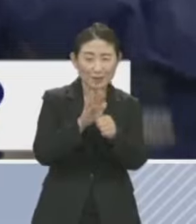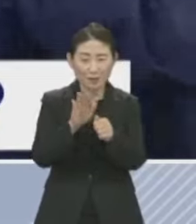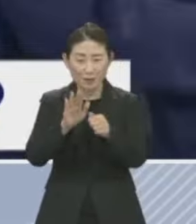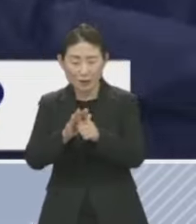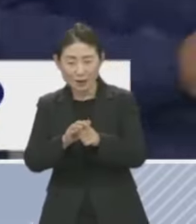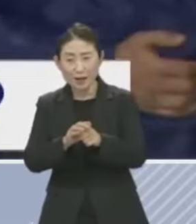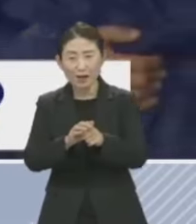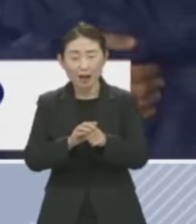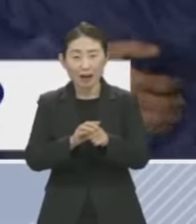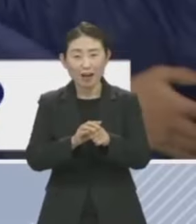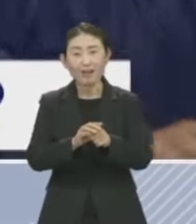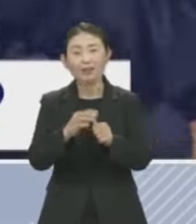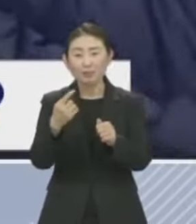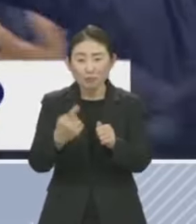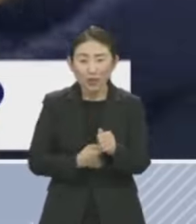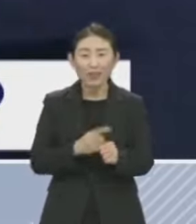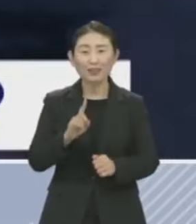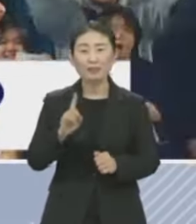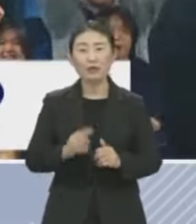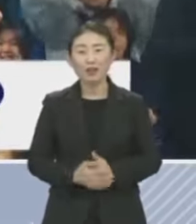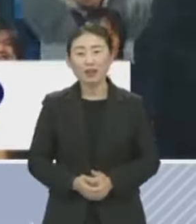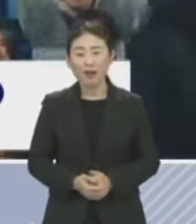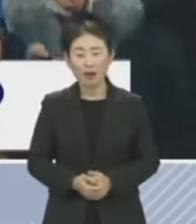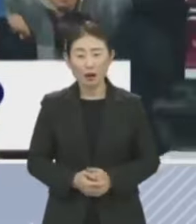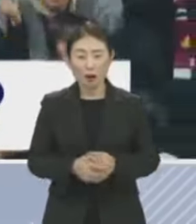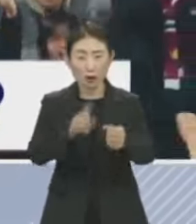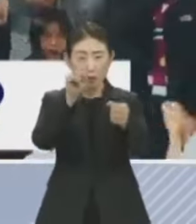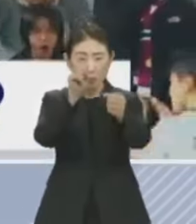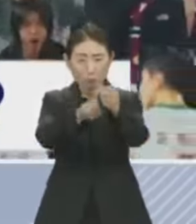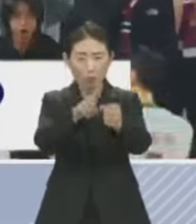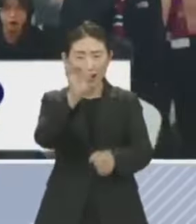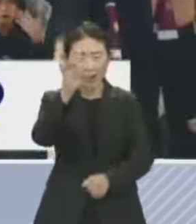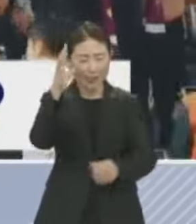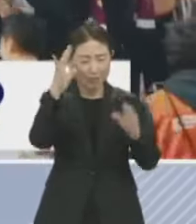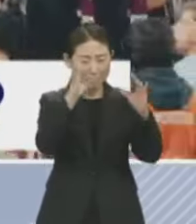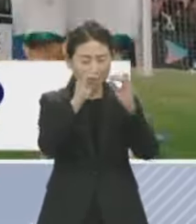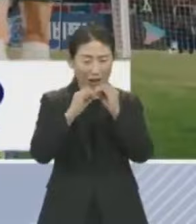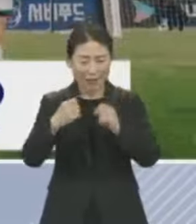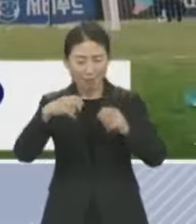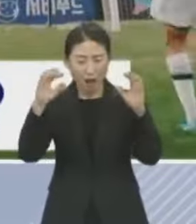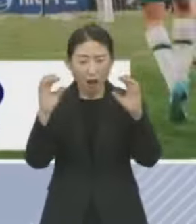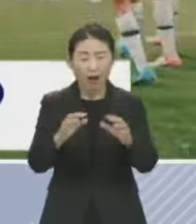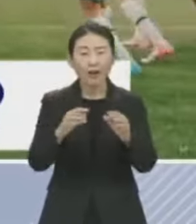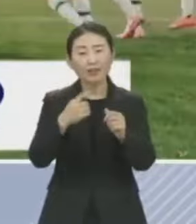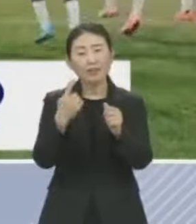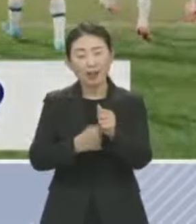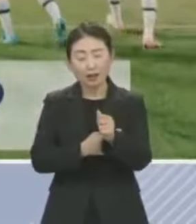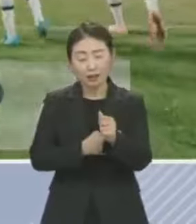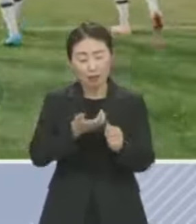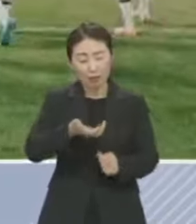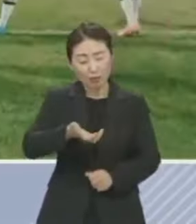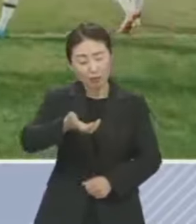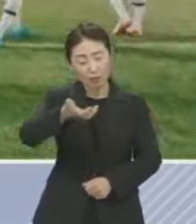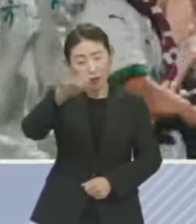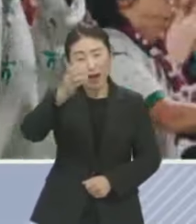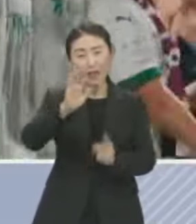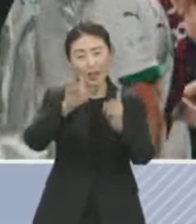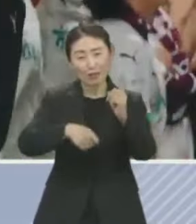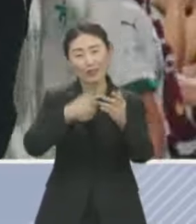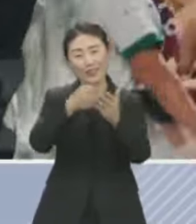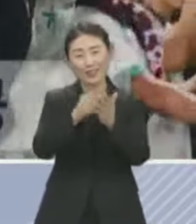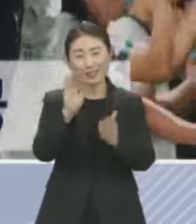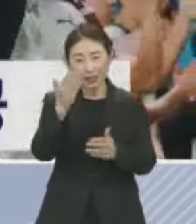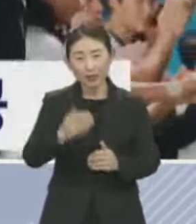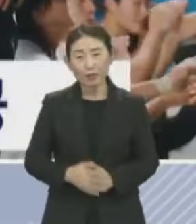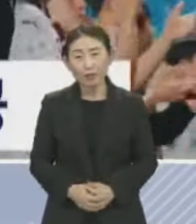돼서 어 그 하나의 목표를 향해서 또 같이 이렇게 힘을 합친게 좋은 결과가 있었던 거 같고요 또 우리